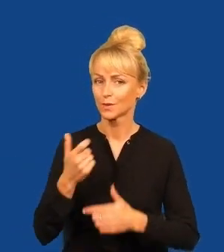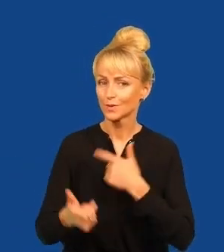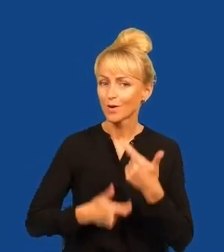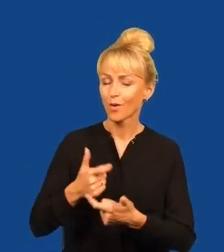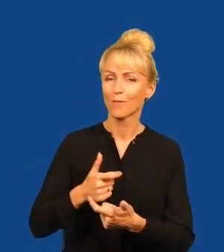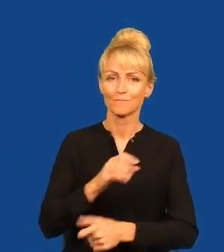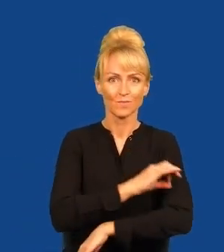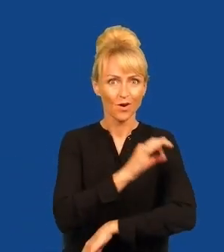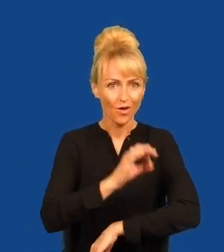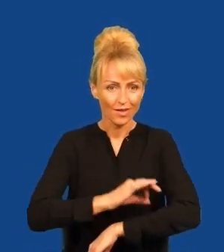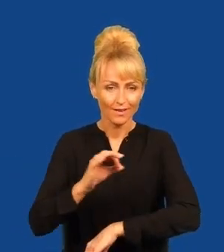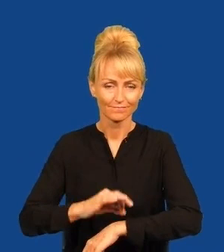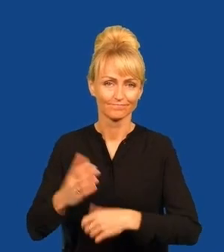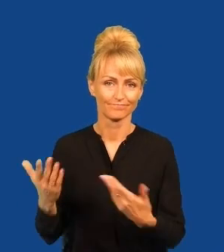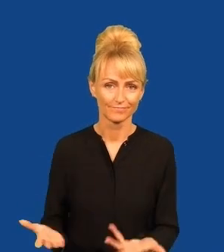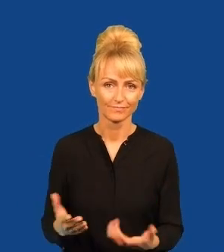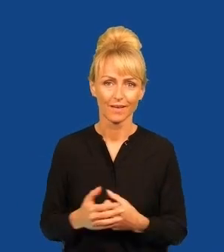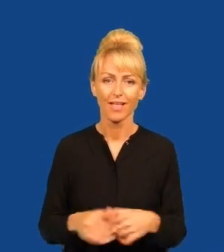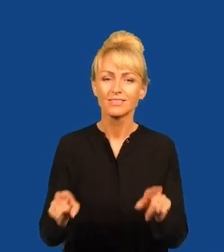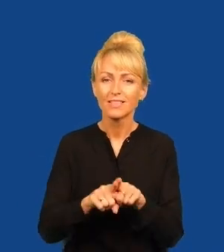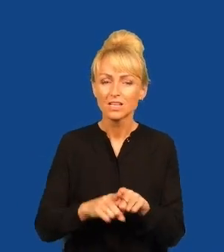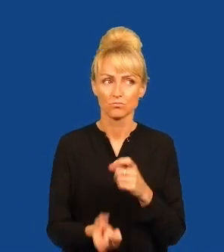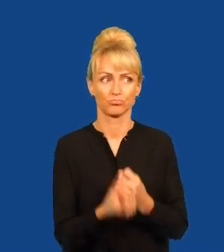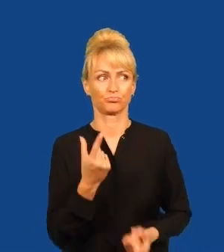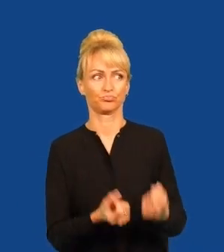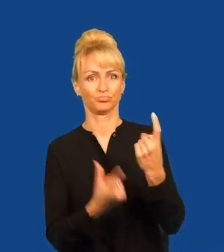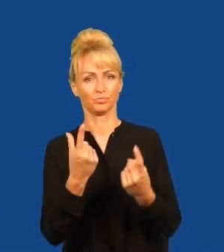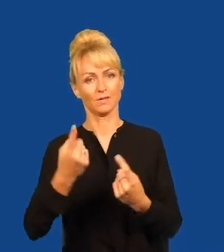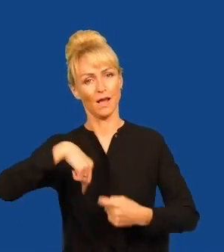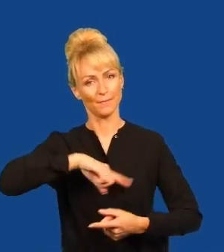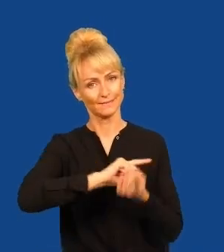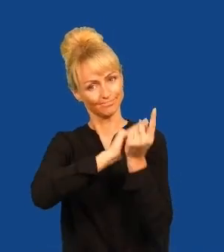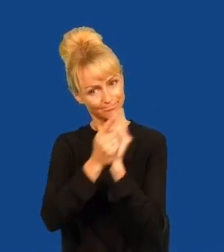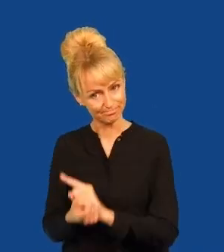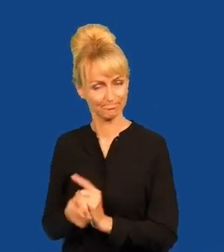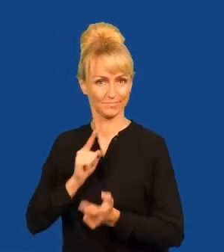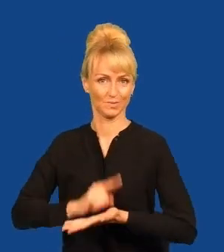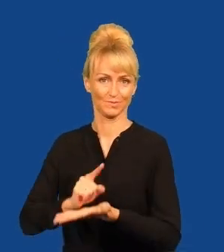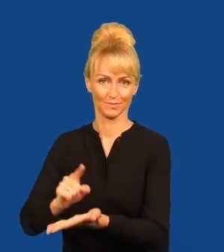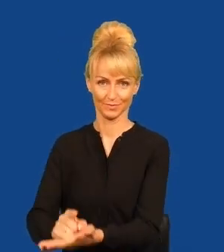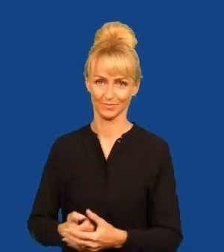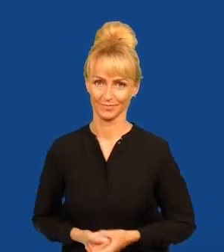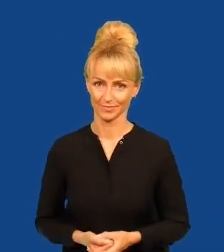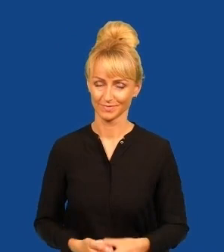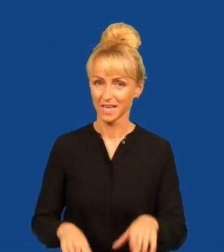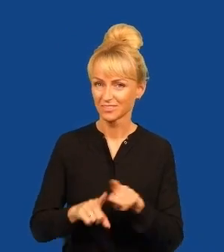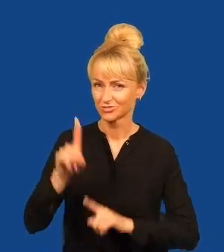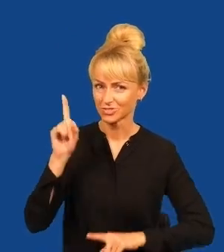jak przekuwamy te trudności w sukcesy, jak chcemy i dostarczamy więcej niż to